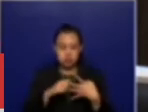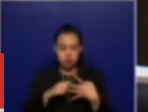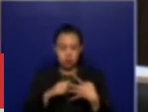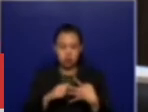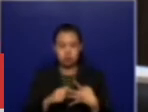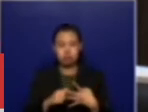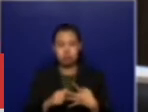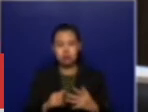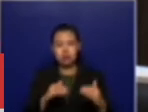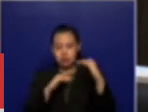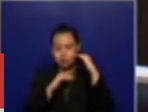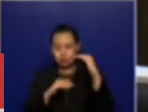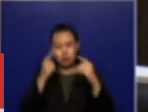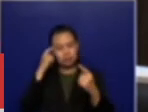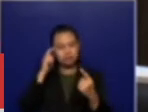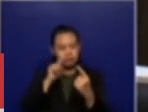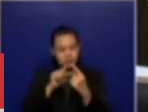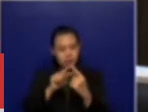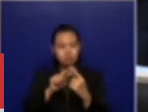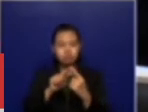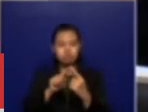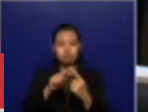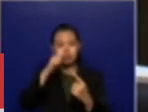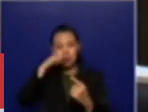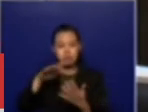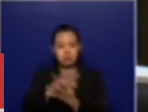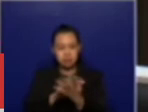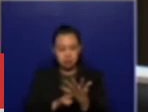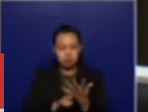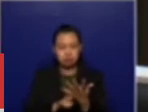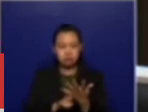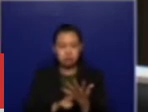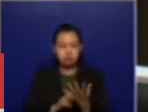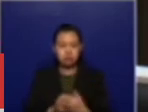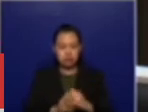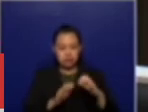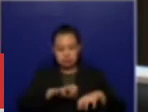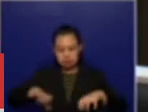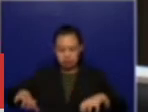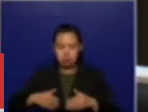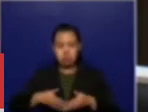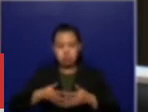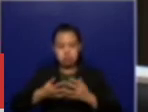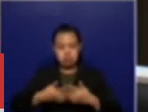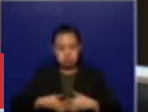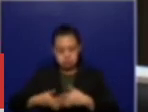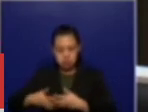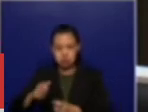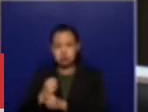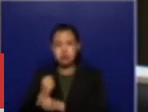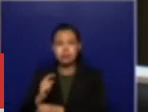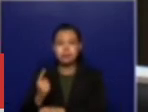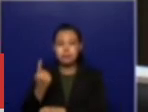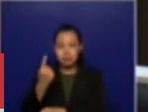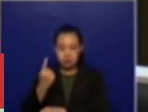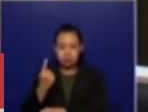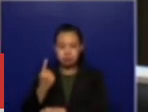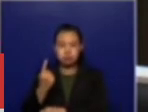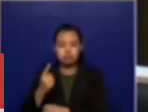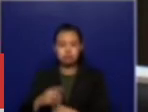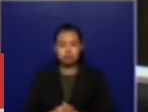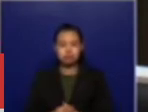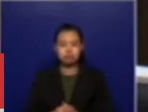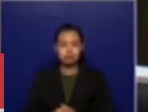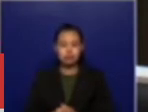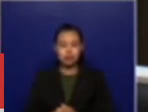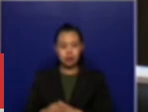ร้างฐานการผลิตใหม่ที่ตอบสนองต่อความต้องการของโลกครับอยู่ในศักยภาพของประเทศและความ